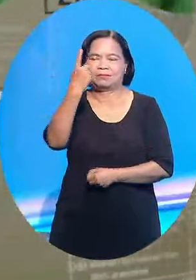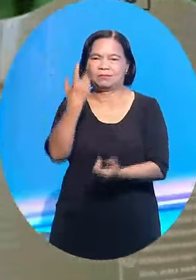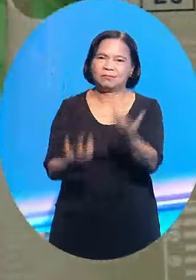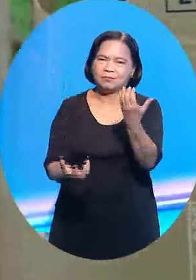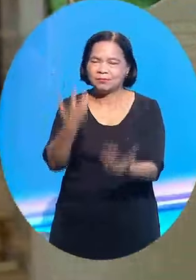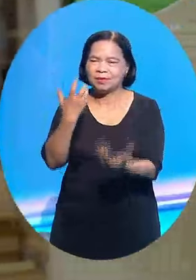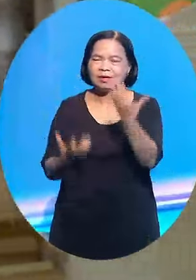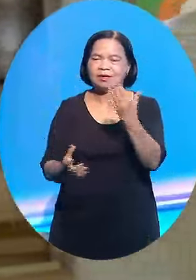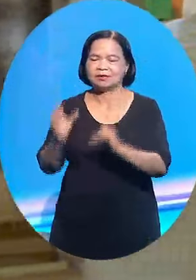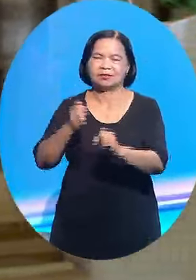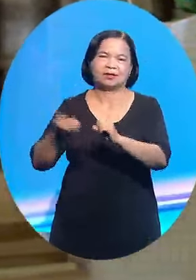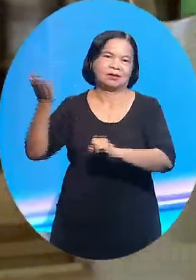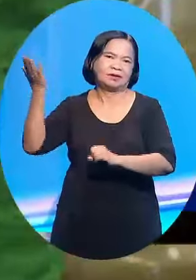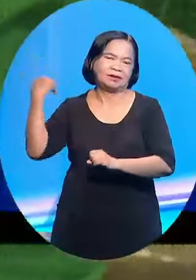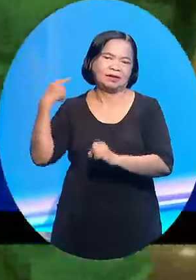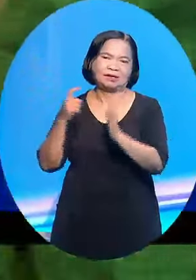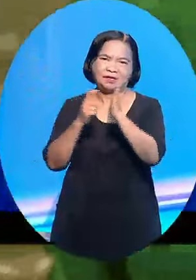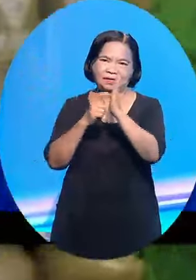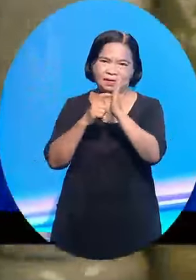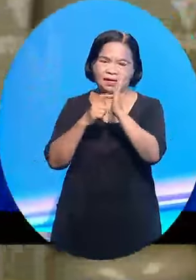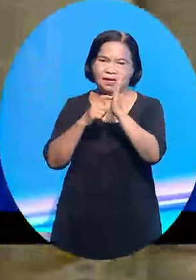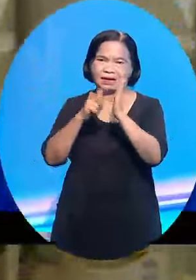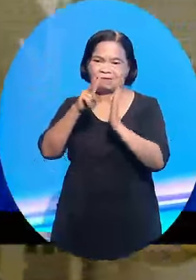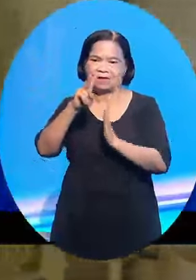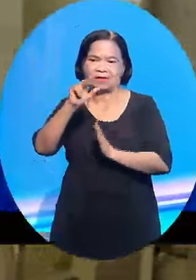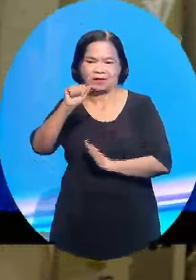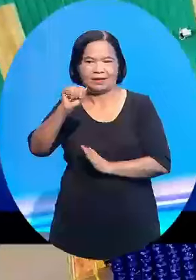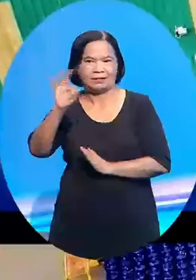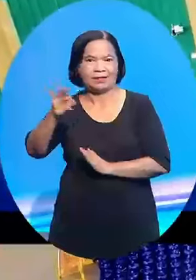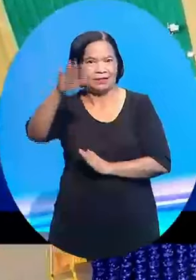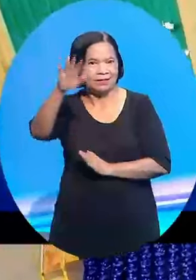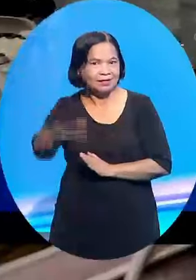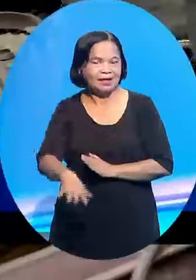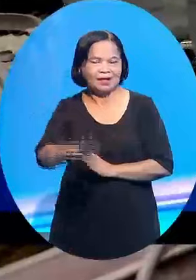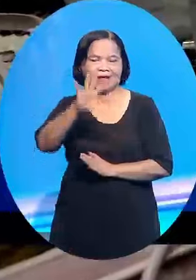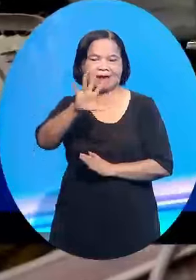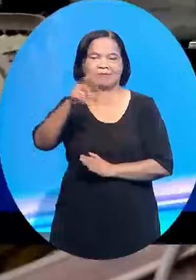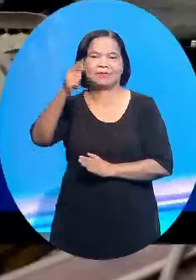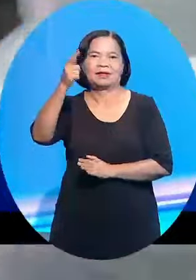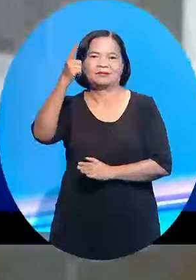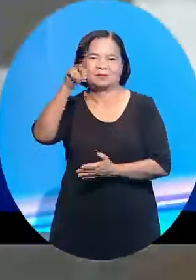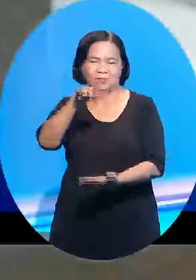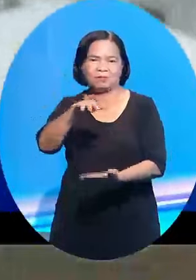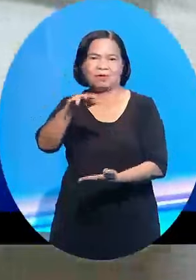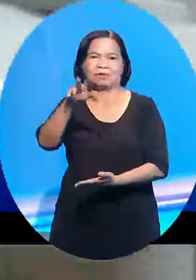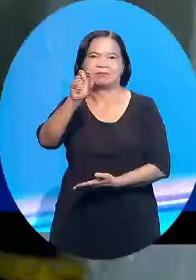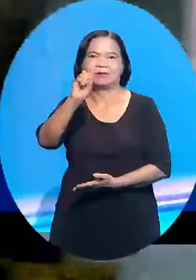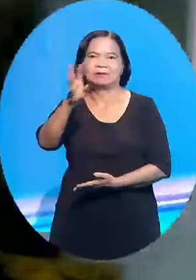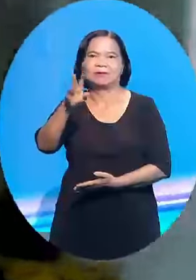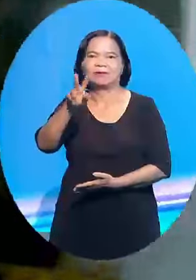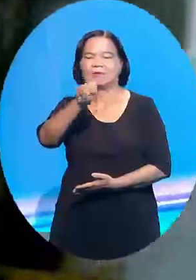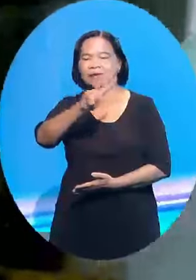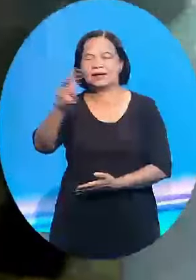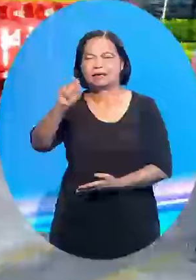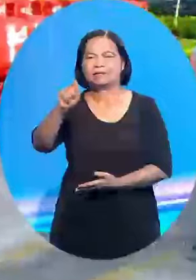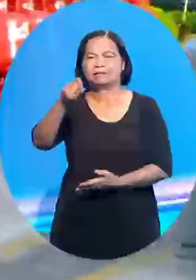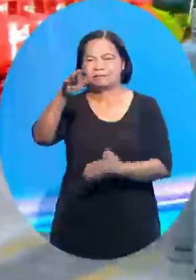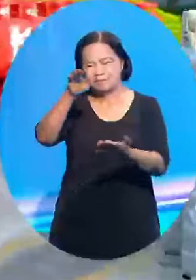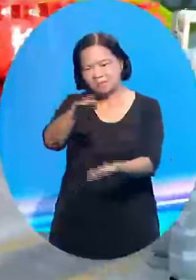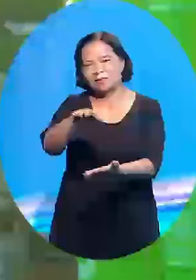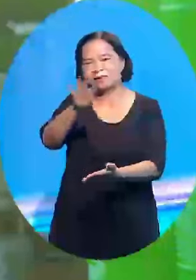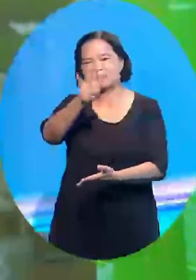với tháng trước, đã bao gồm thuế giá trị gia tăng, tương đương giảm 58.000 đồng một bình 12 ký và giảm 217.500 đồng bình 45